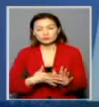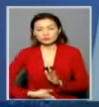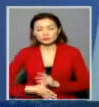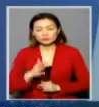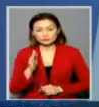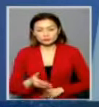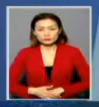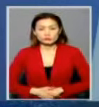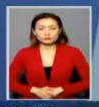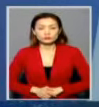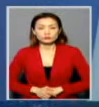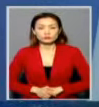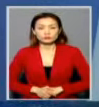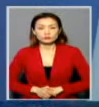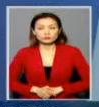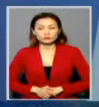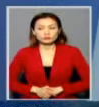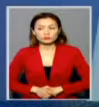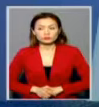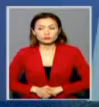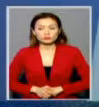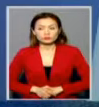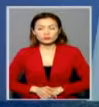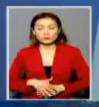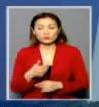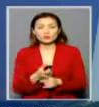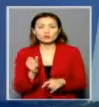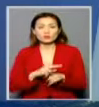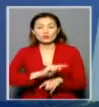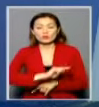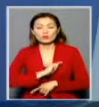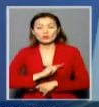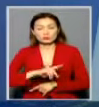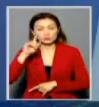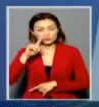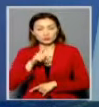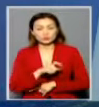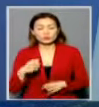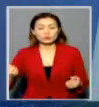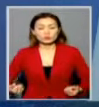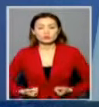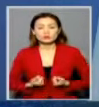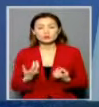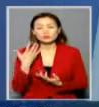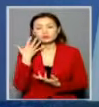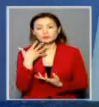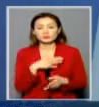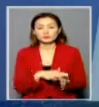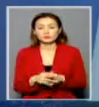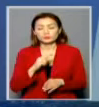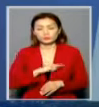өтеуге жұмсауға мүмкіндік берері анық. Президент тапсырмасынан хабардар тұрғындар қолдаудың қашан